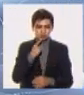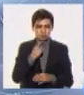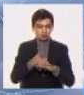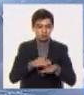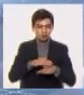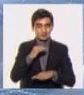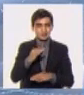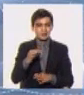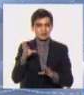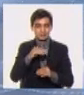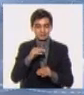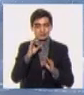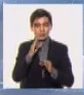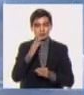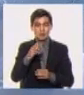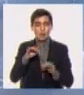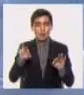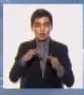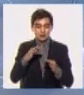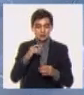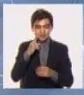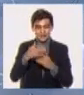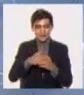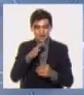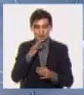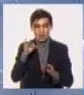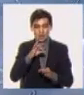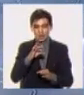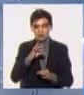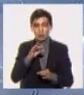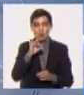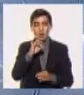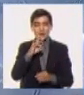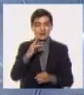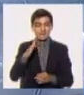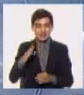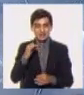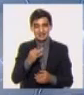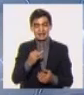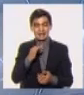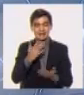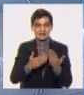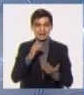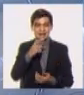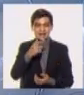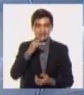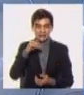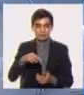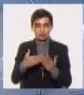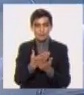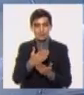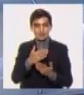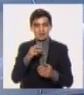нашей теме. Итак, именно осенью вместе с сезонным распространением ОРВИ и гриппа ожидается и новый подъем